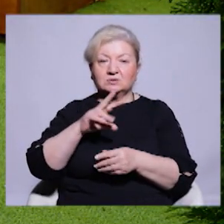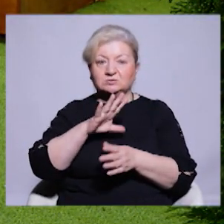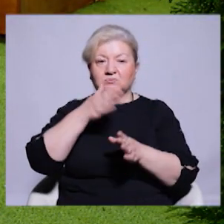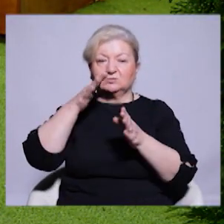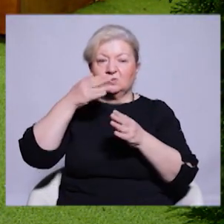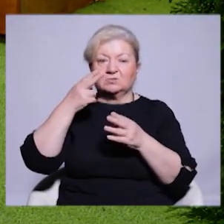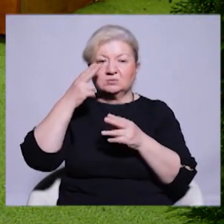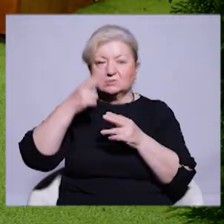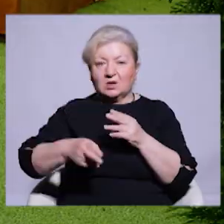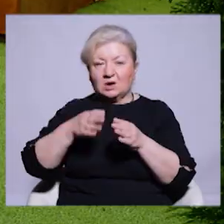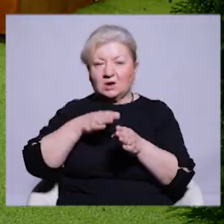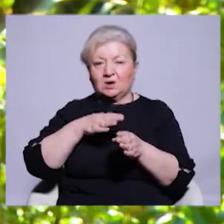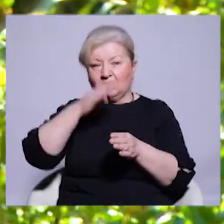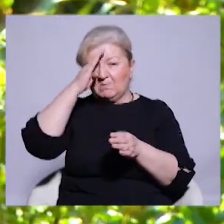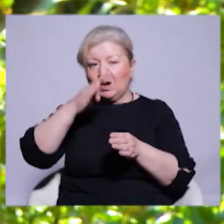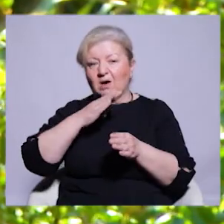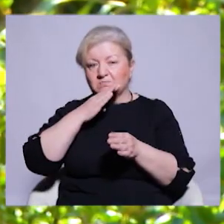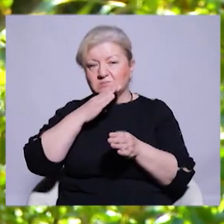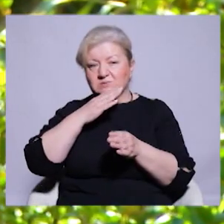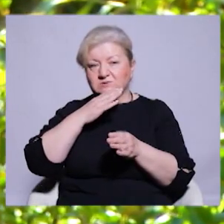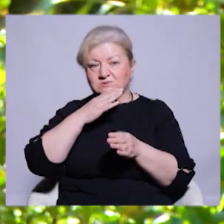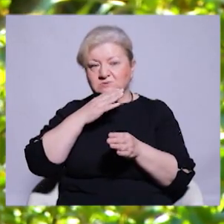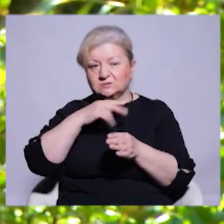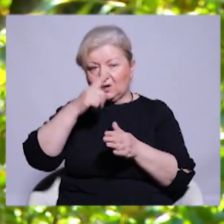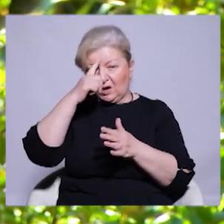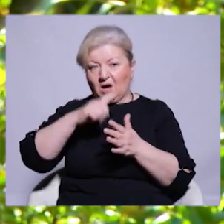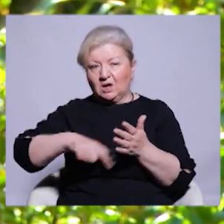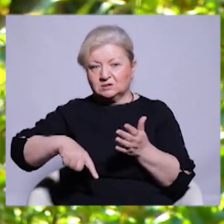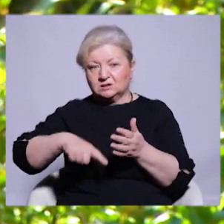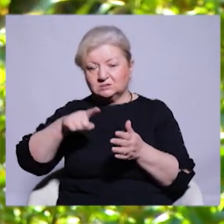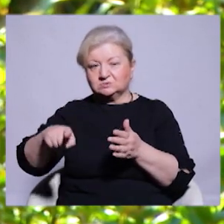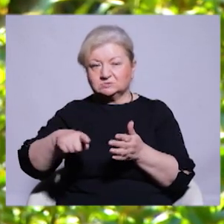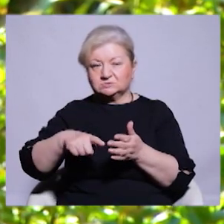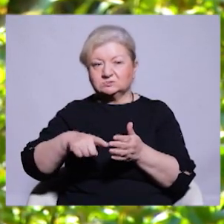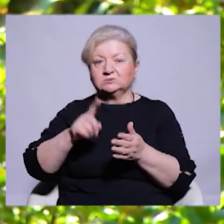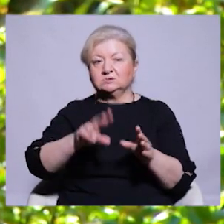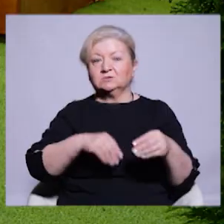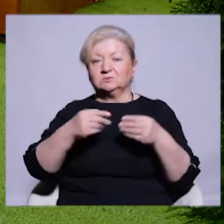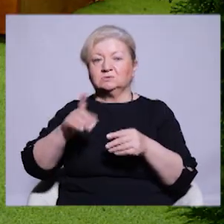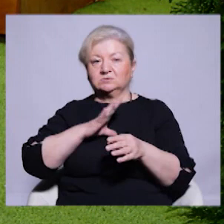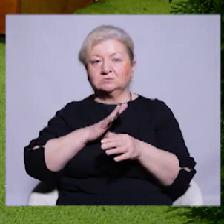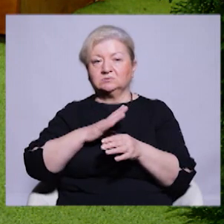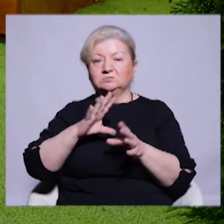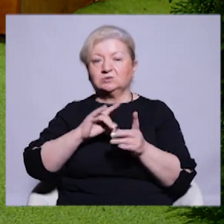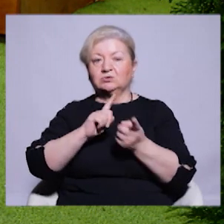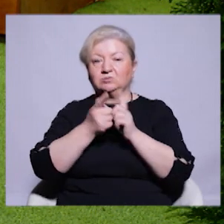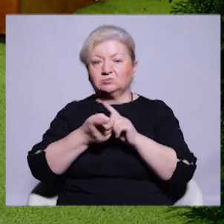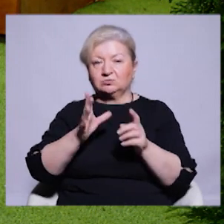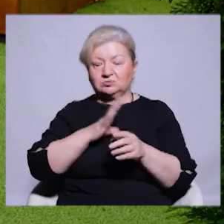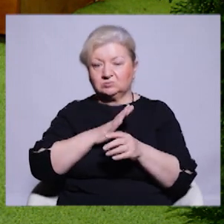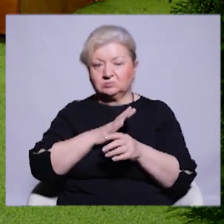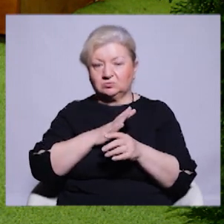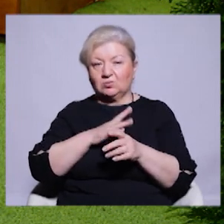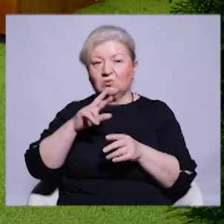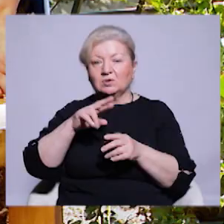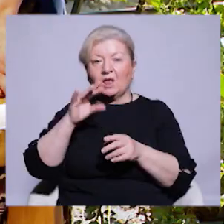ვაჟმა დაასრულა მამის ანდერძი და თბილისი გახდა დაჩის დროს დედაქალაქი და არა ვახტანგ გორგასლის